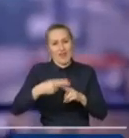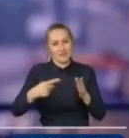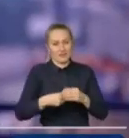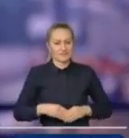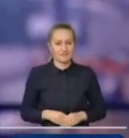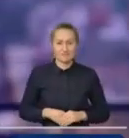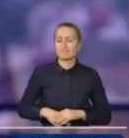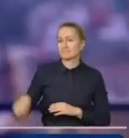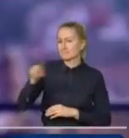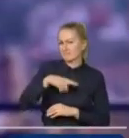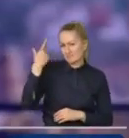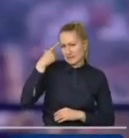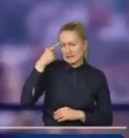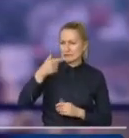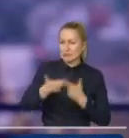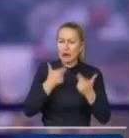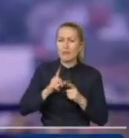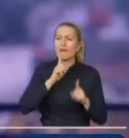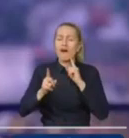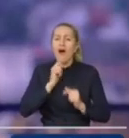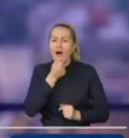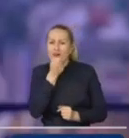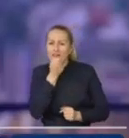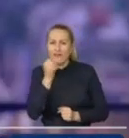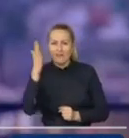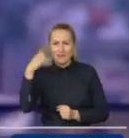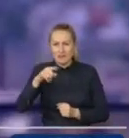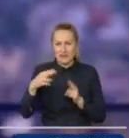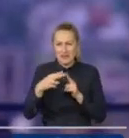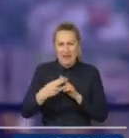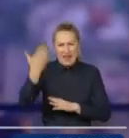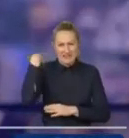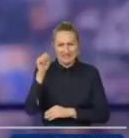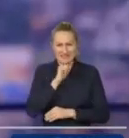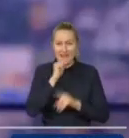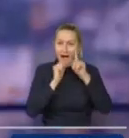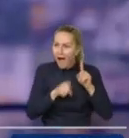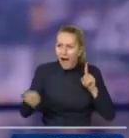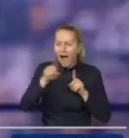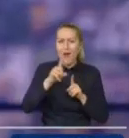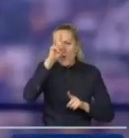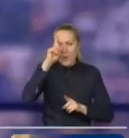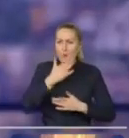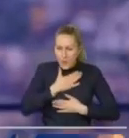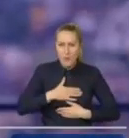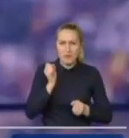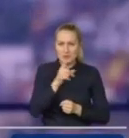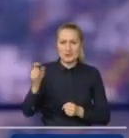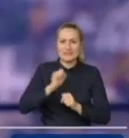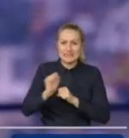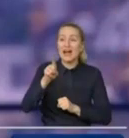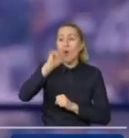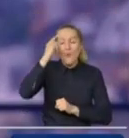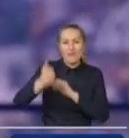Wydaje się, że porozumiewanie się za pomocą krótkofalówki to dość archaiczna metoda kontaktu. Ale amatorów tego typu łączności nie brakuje, a brylują w tym